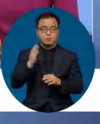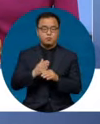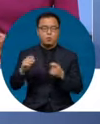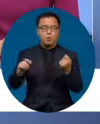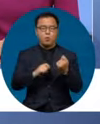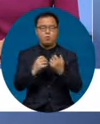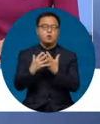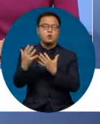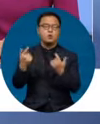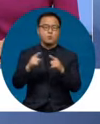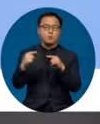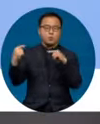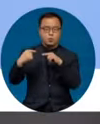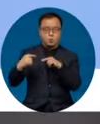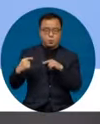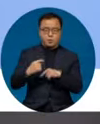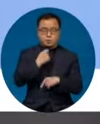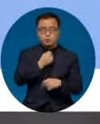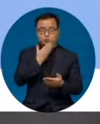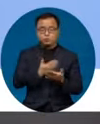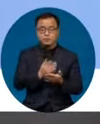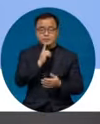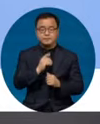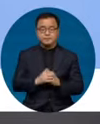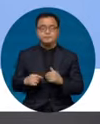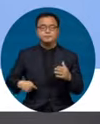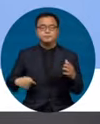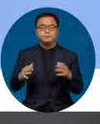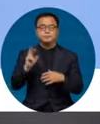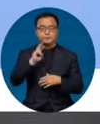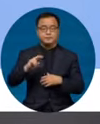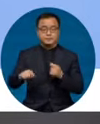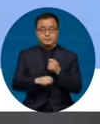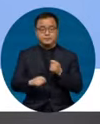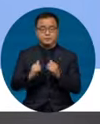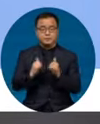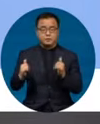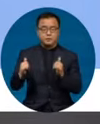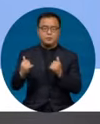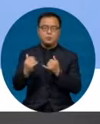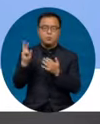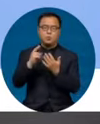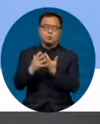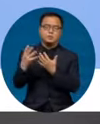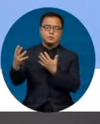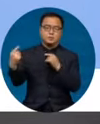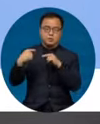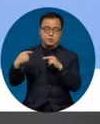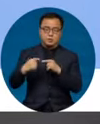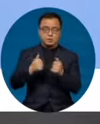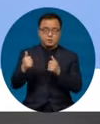교감을 중요하게 여긴다고 말했습니다. 본래 협주곡이라는 장르가 협연자와 오케스트라의 경쟁과 화합을 이끌어내는